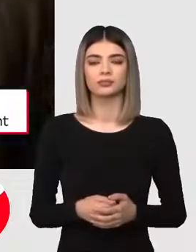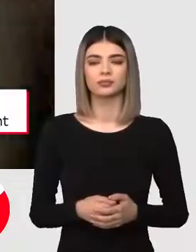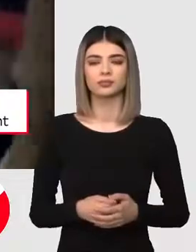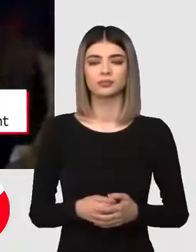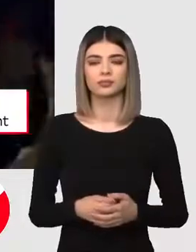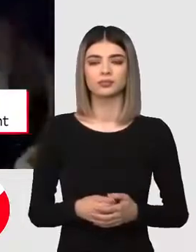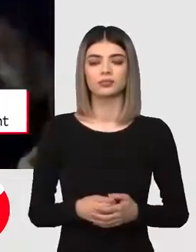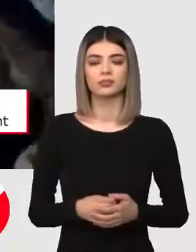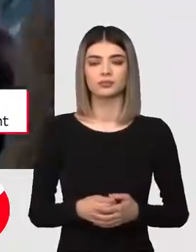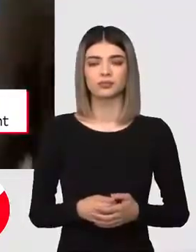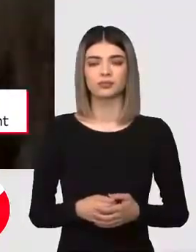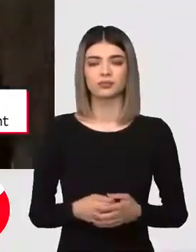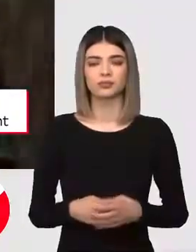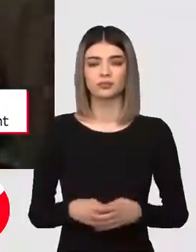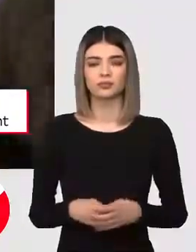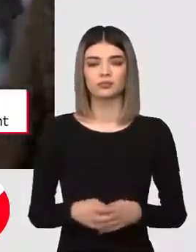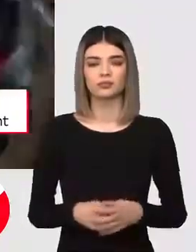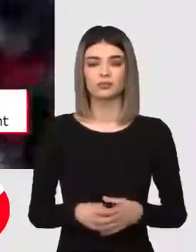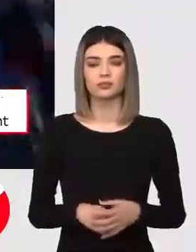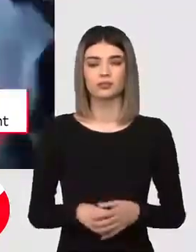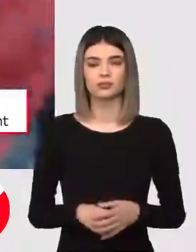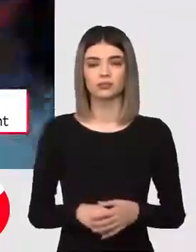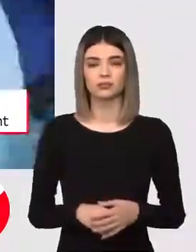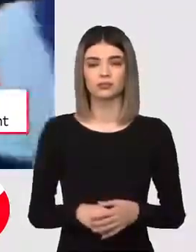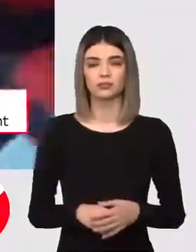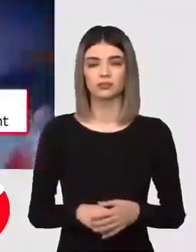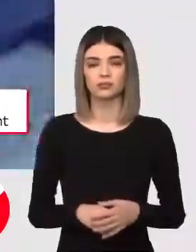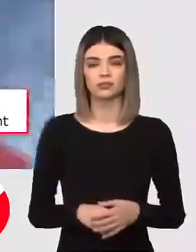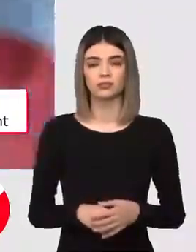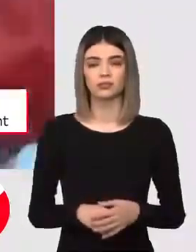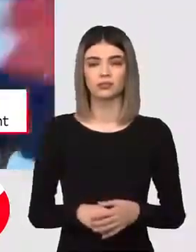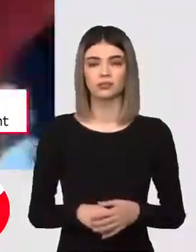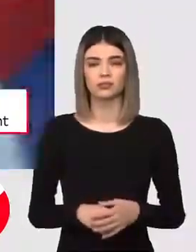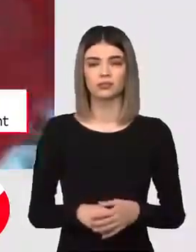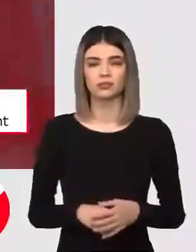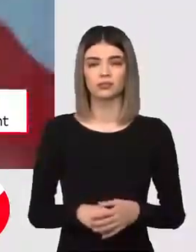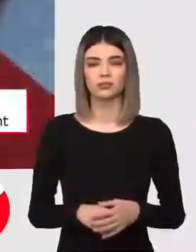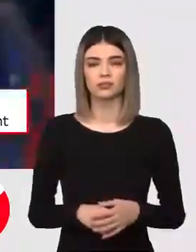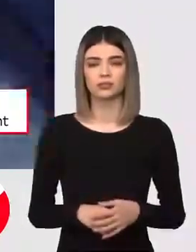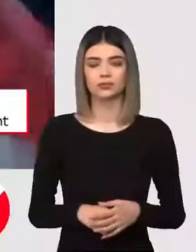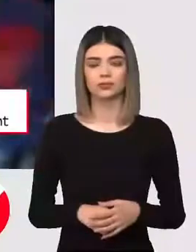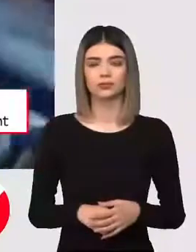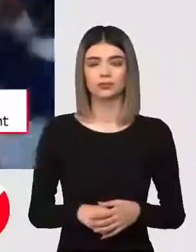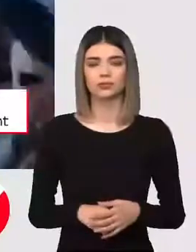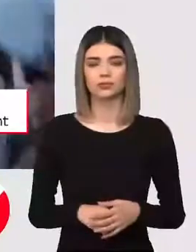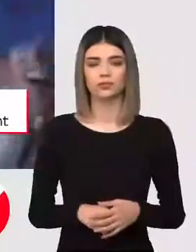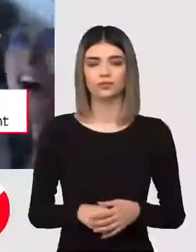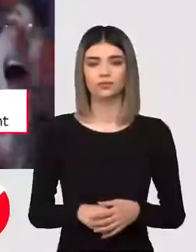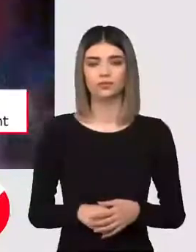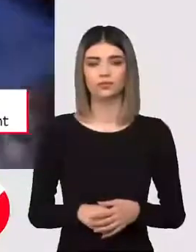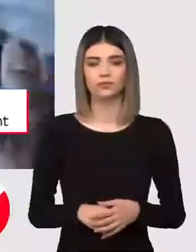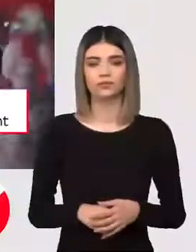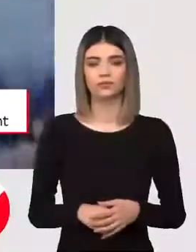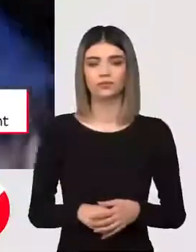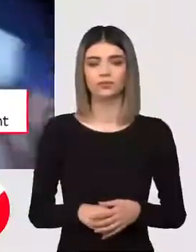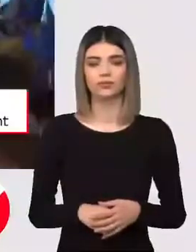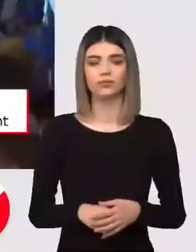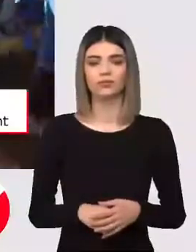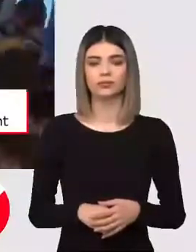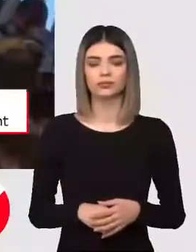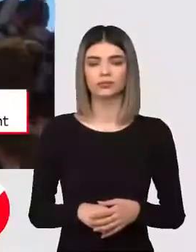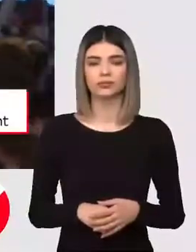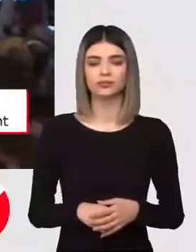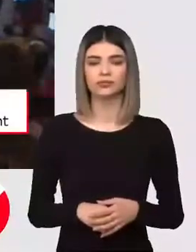Un lucru interesant aș vrea să adaug aici, extrema stânga lui Mélenchon are personaje interesante pe